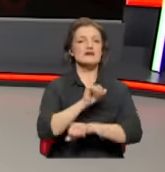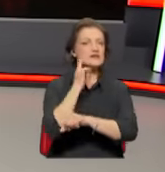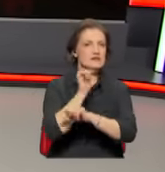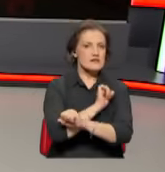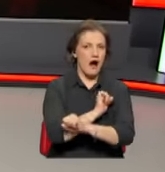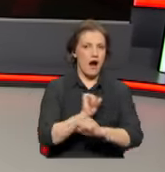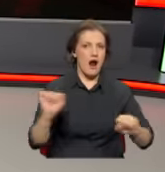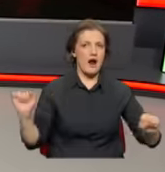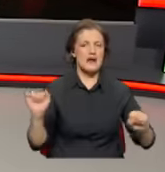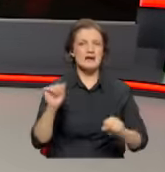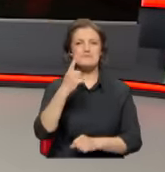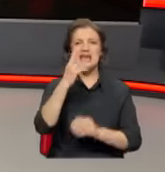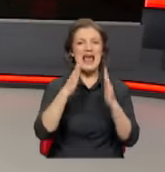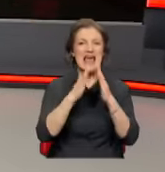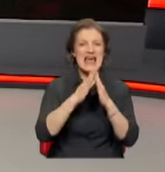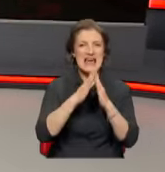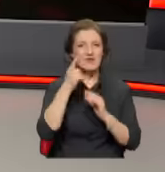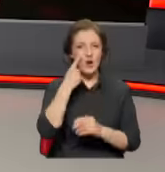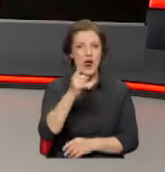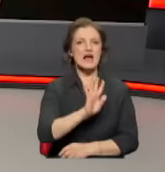zararı. Hane başına 40 bin lira.